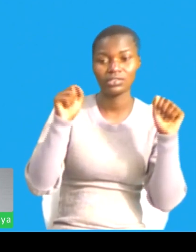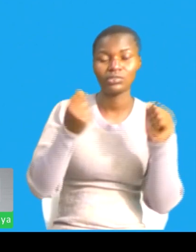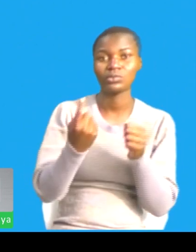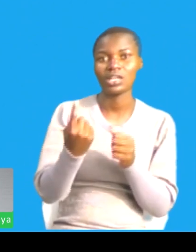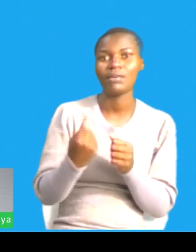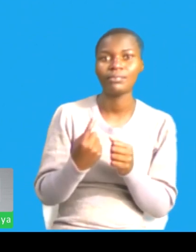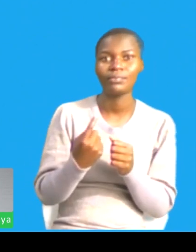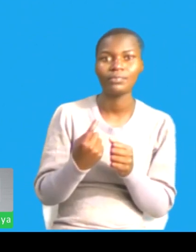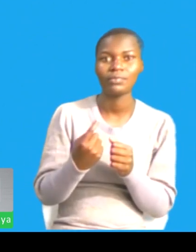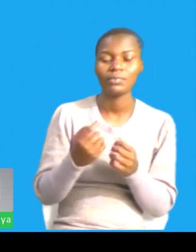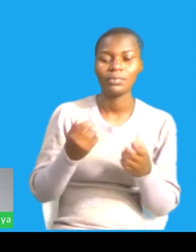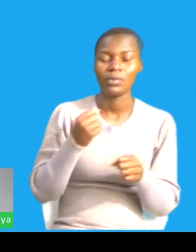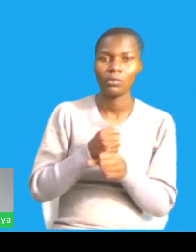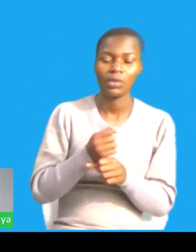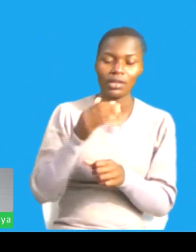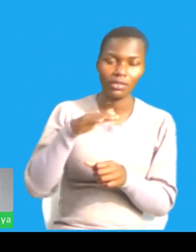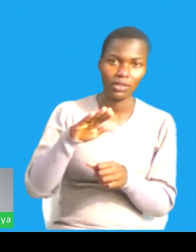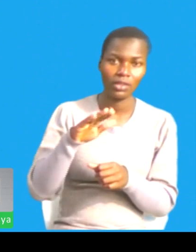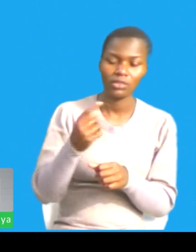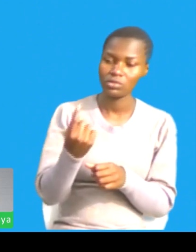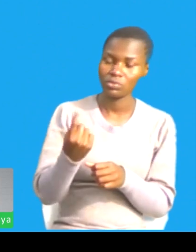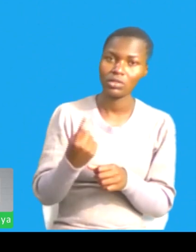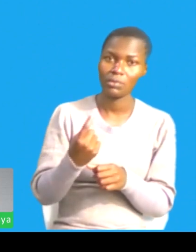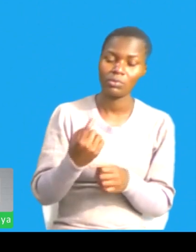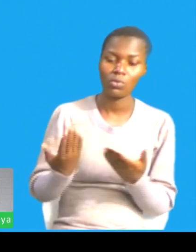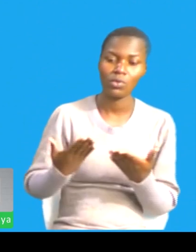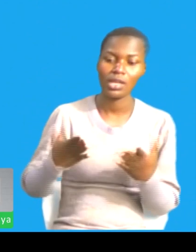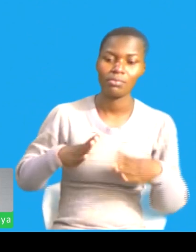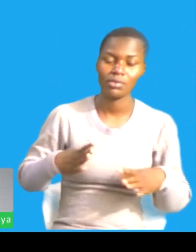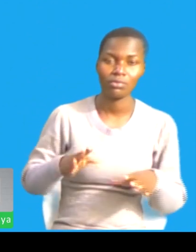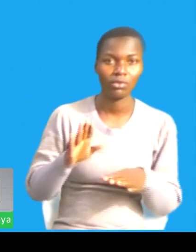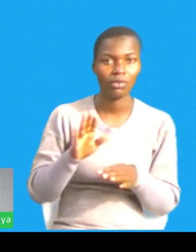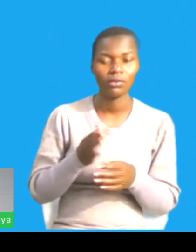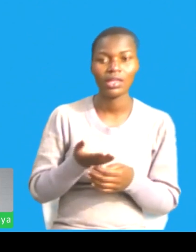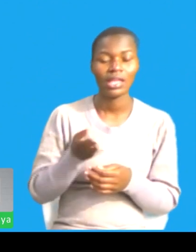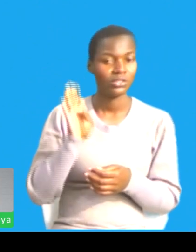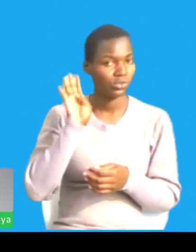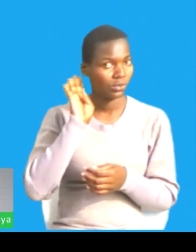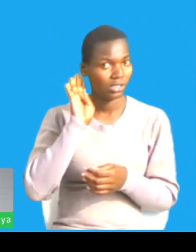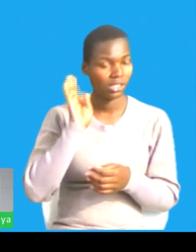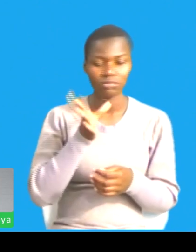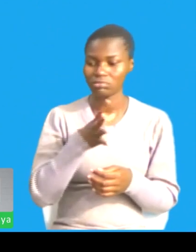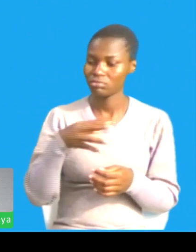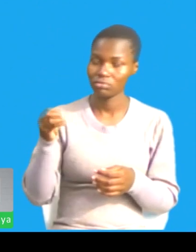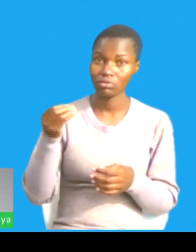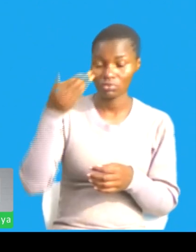yao ni kukuja, Jona, pale kwa mahali wananchi wako, kuwasikiza na kuenda bungeni na kutengeza sheria